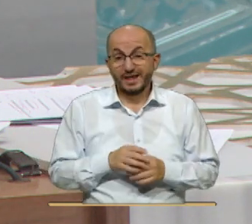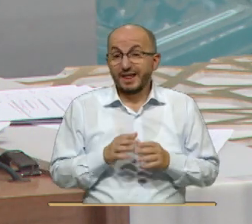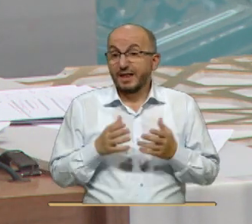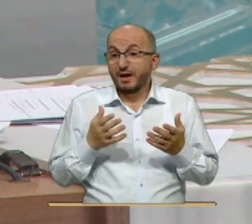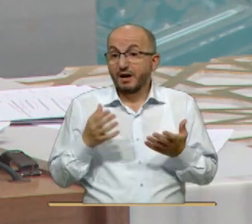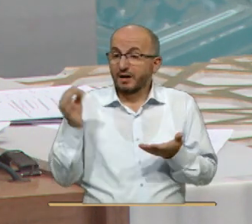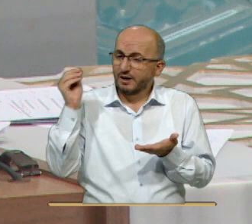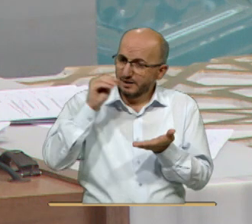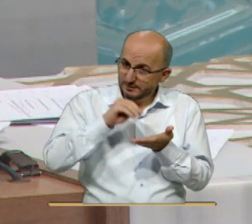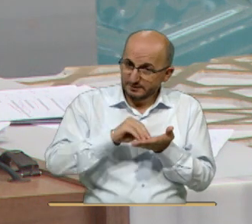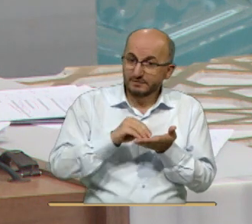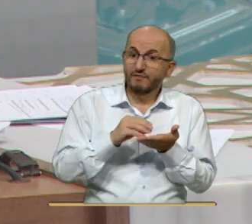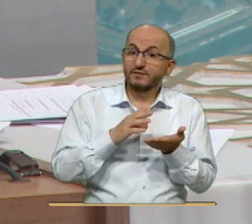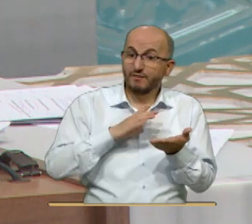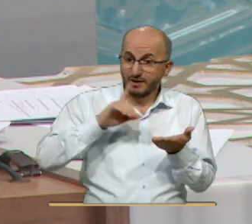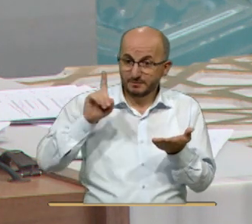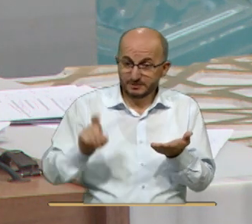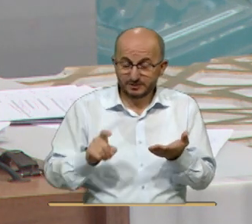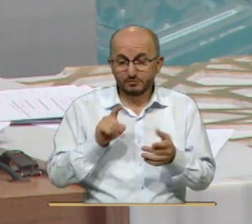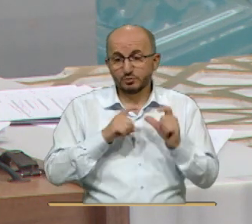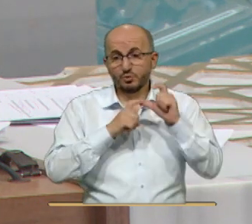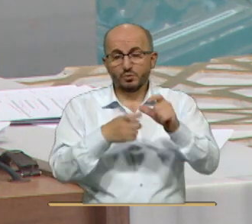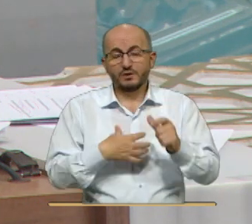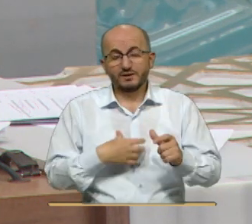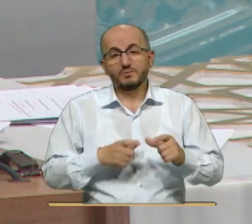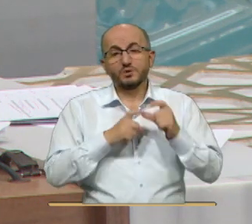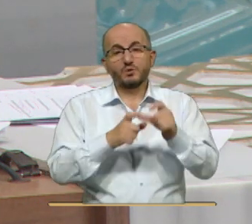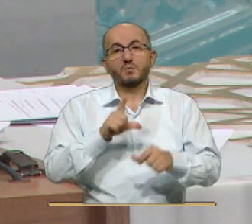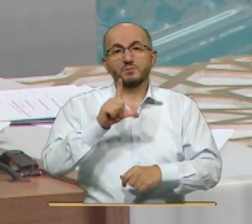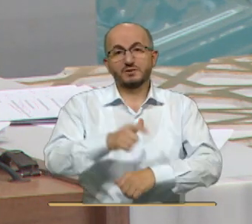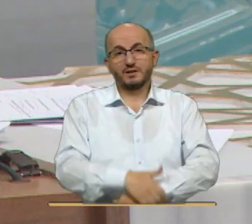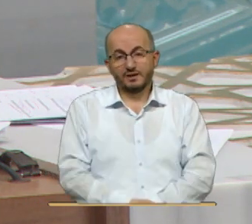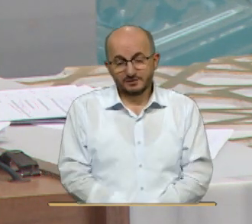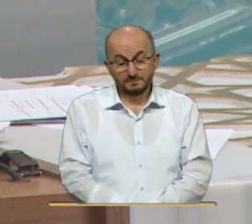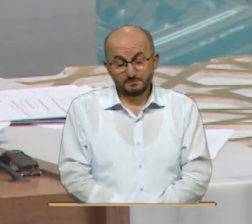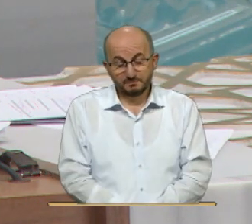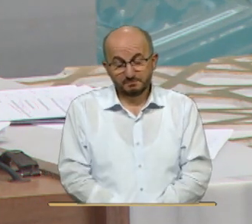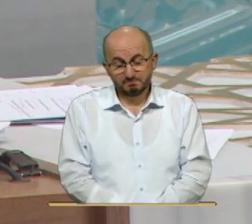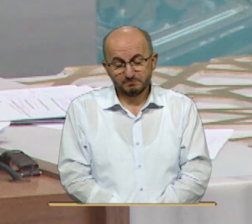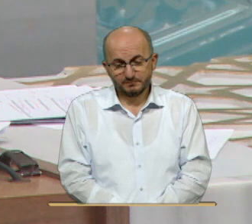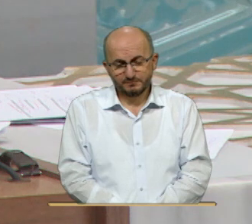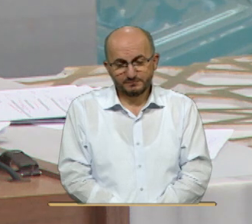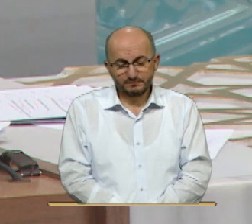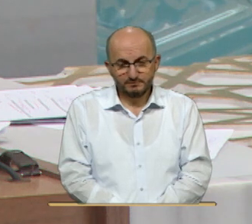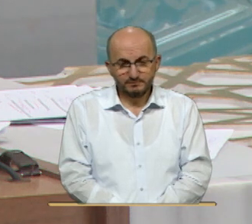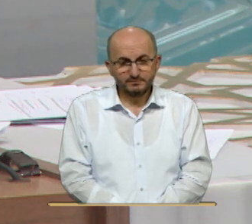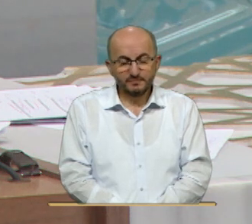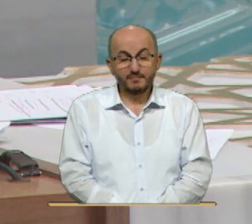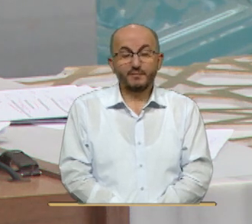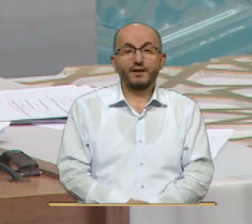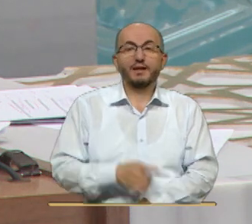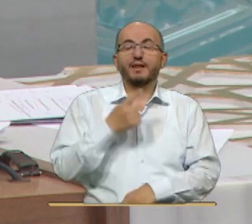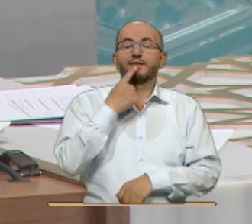ne kadar katkı sağlıyor? Bu soruyu kendimize sormamız lazım. Ve şunu söylüyordum. Demek